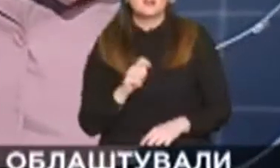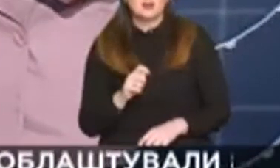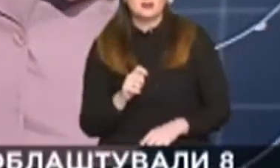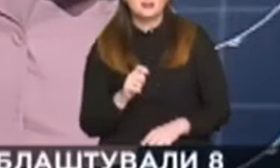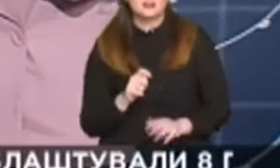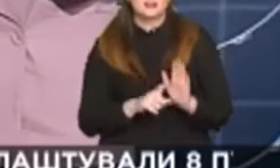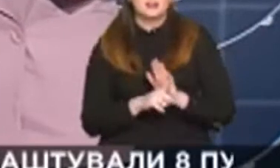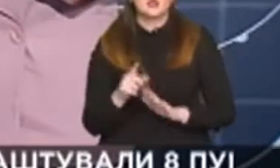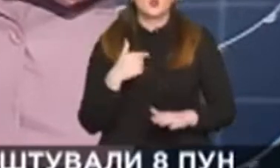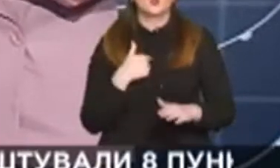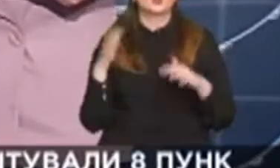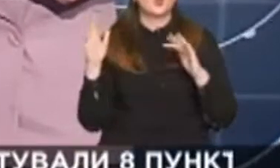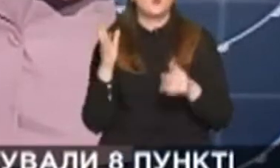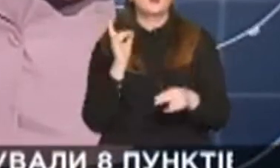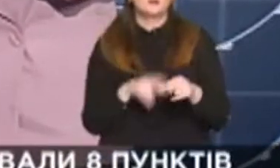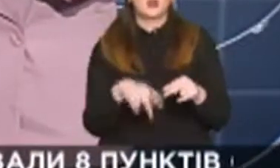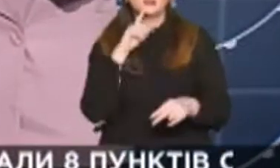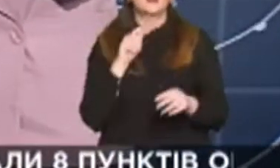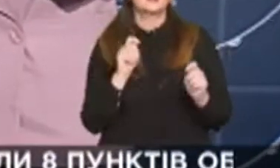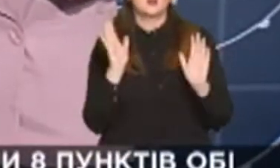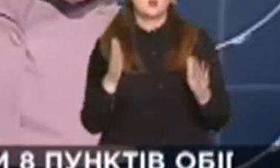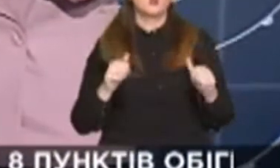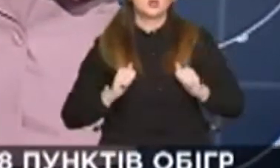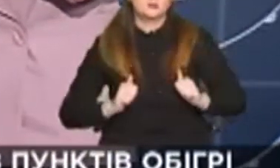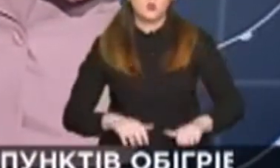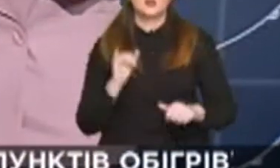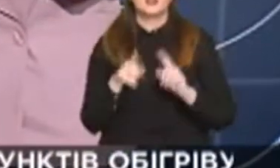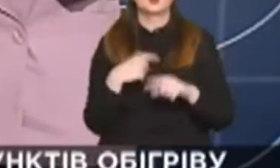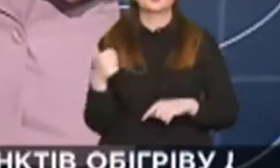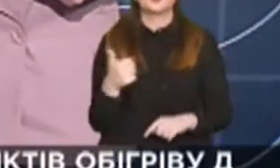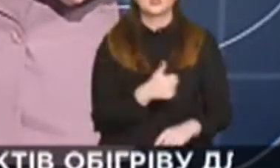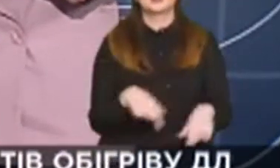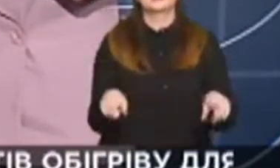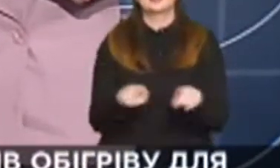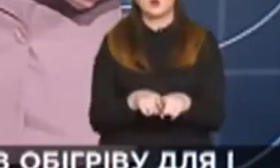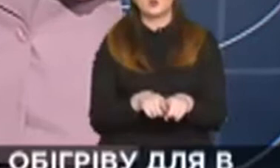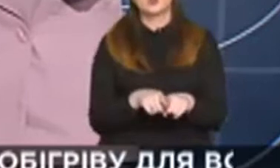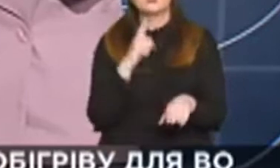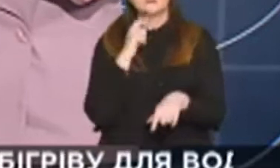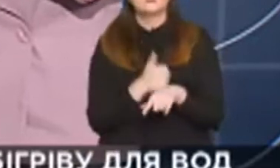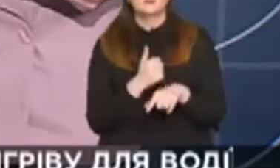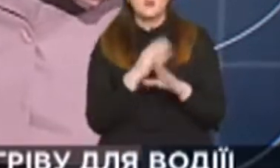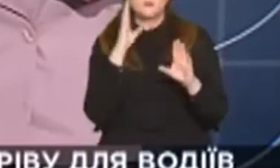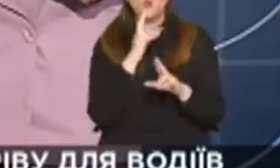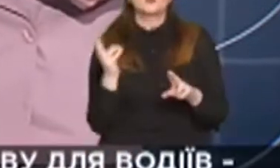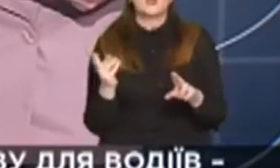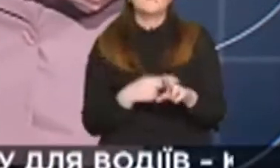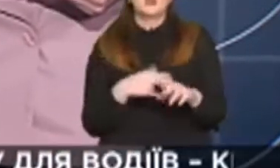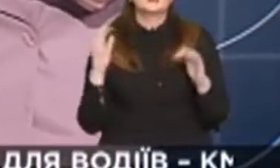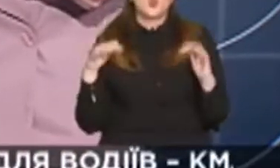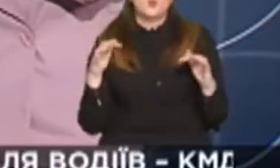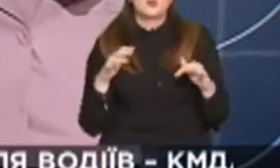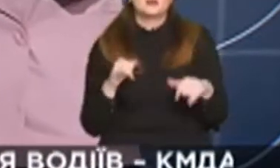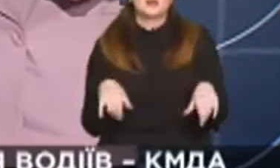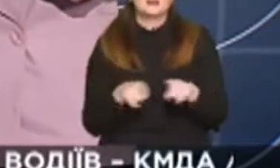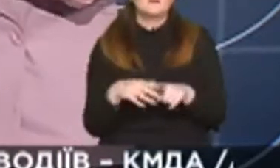в нас опади припиняться, неділя вже буде доволі спокійною, і наступний тиждень також переважатиме вже погода без опадів,